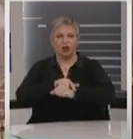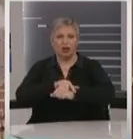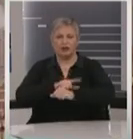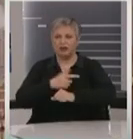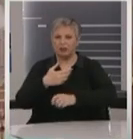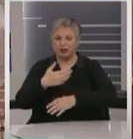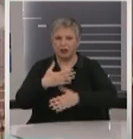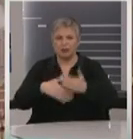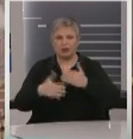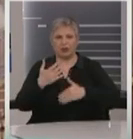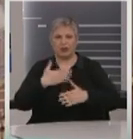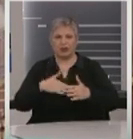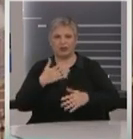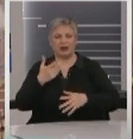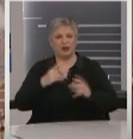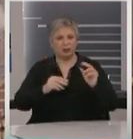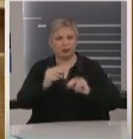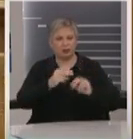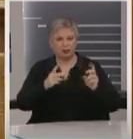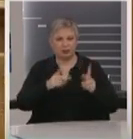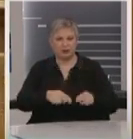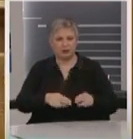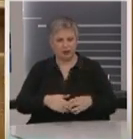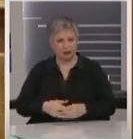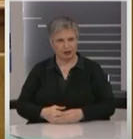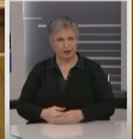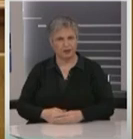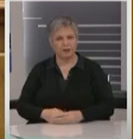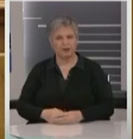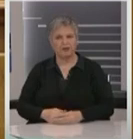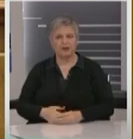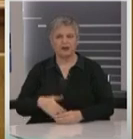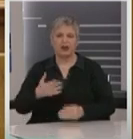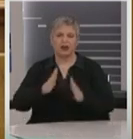Στον προϋπολογισμό είναι σαφές ότι θα δείξετε μια μικρή ανοχή,